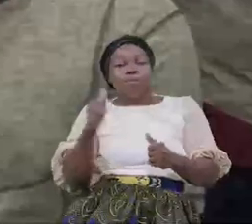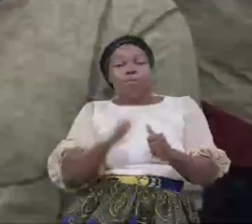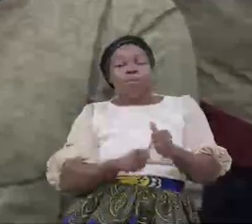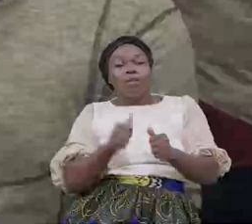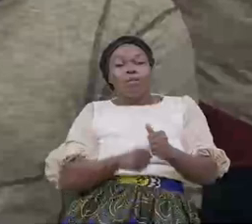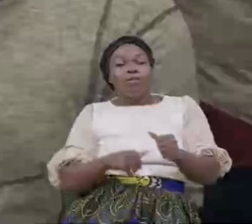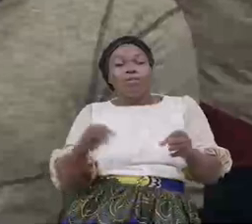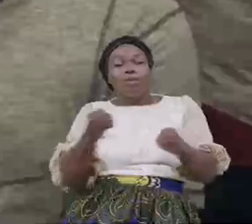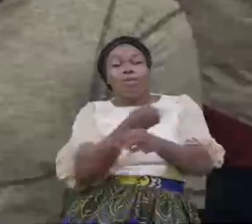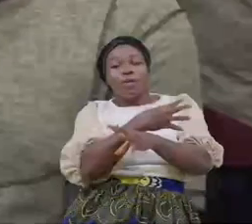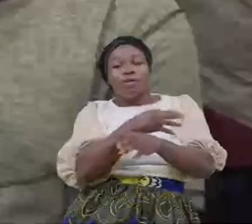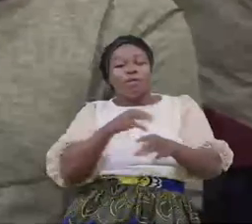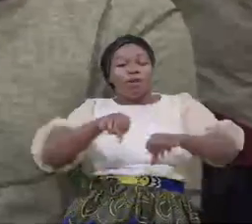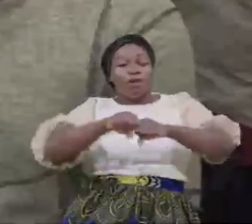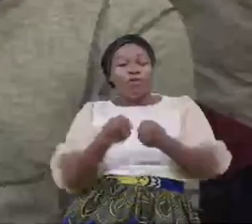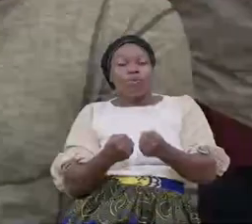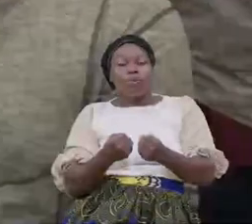Toute servitude brisée.